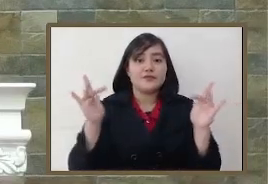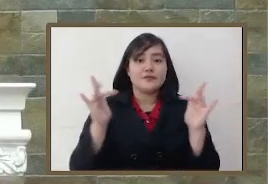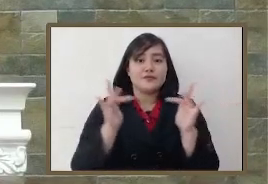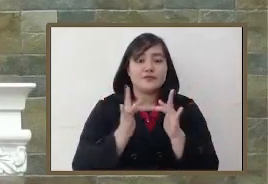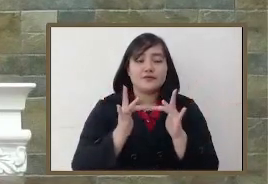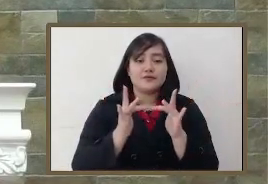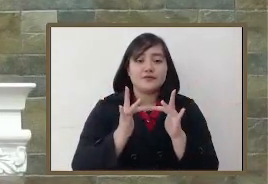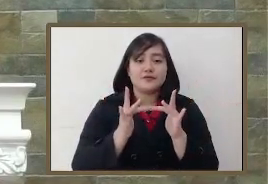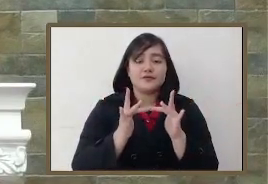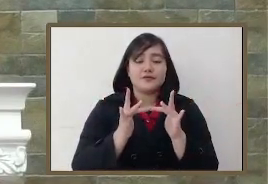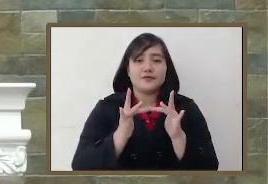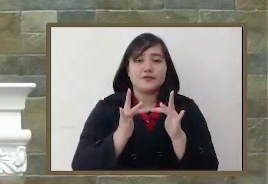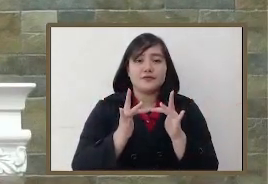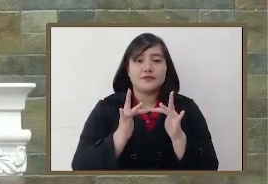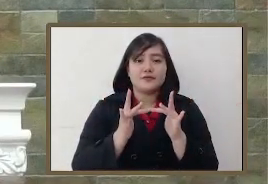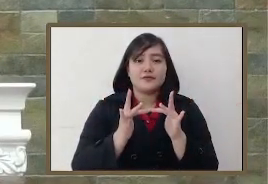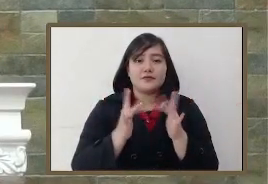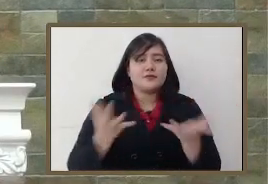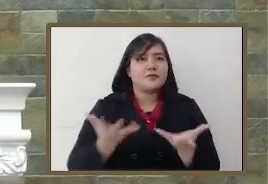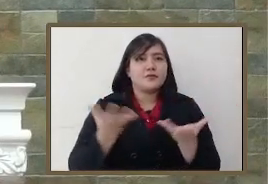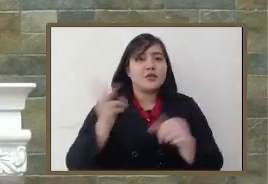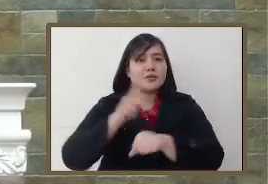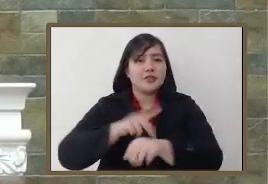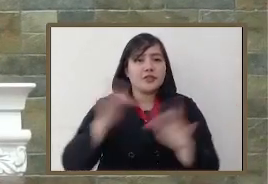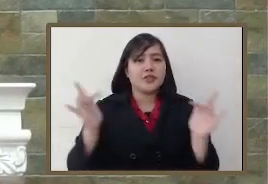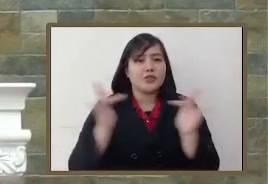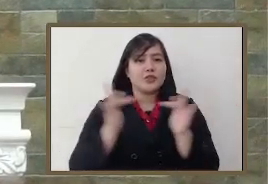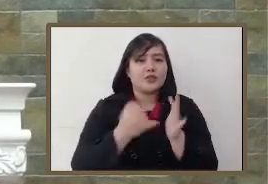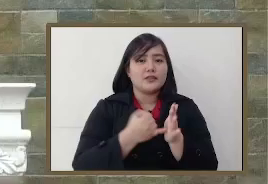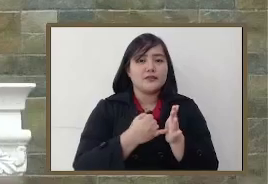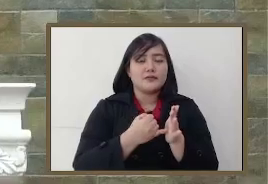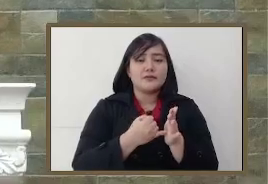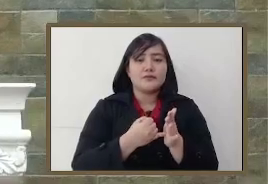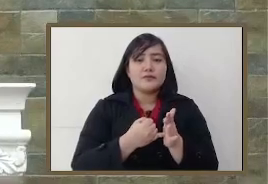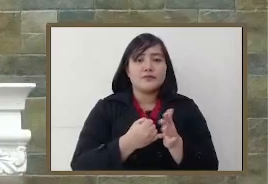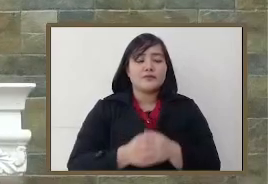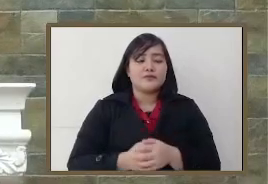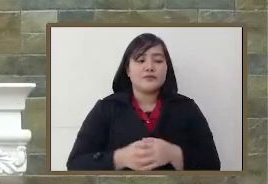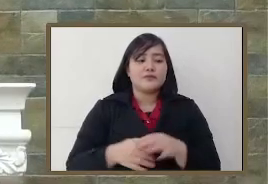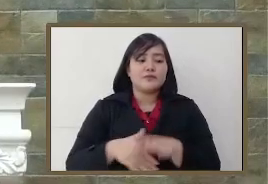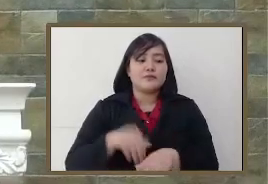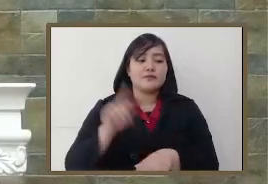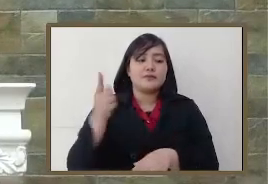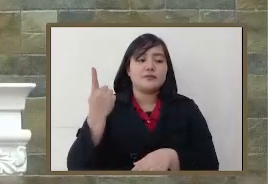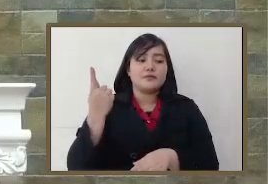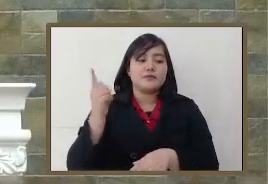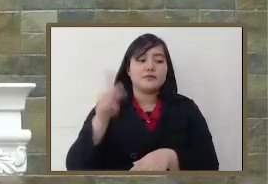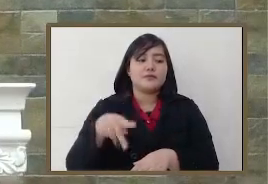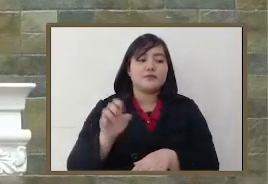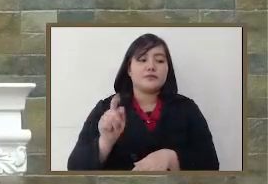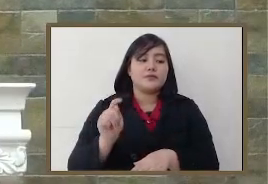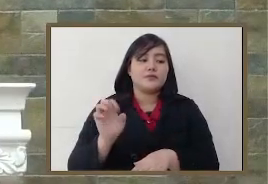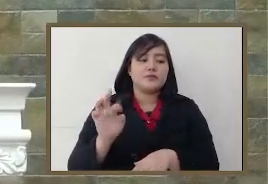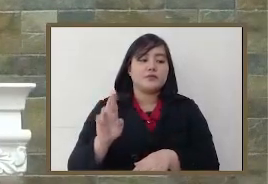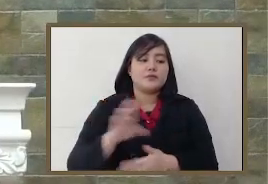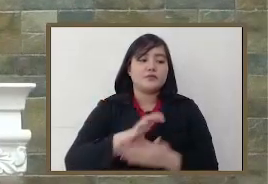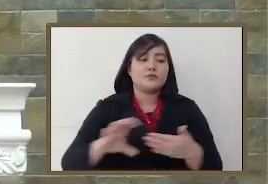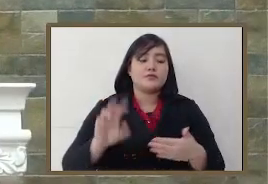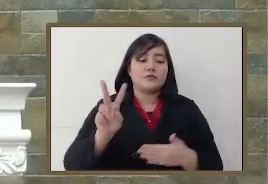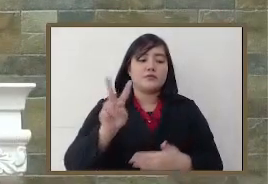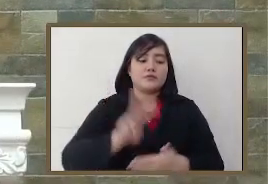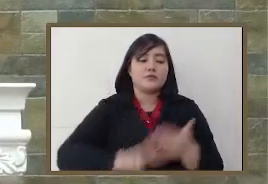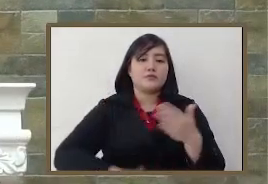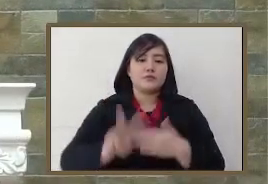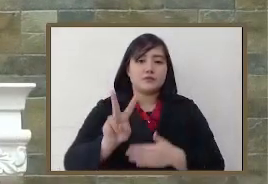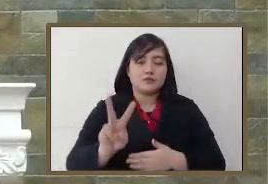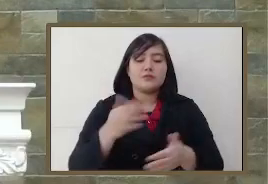Meron siyang kinunek ni Peter. Alright? You see that? In 1 Peter chapter 2, verse number 2, binanggit ko po sa inyo, and